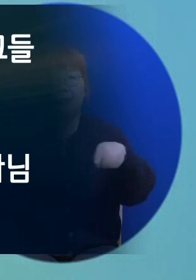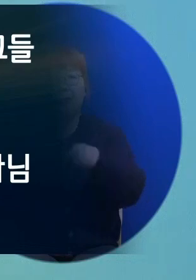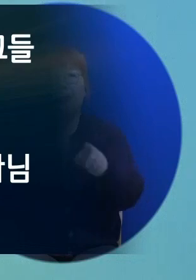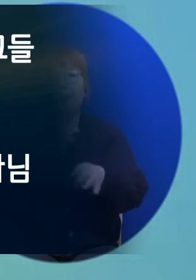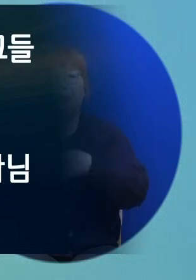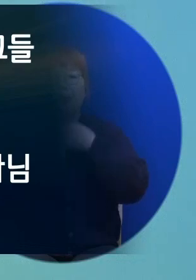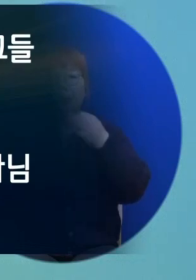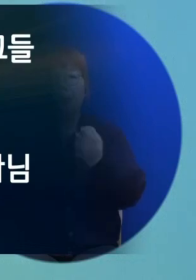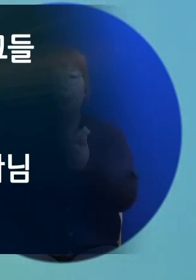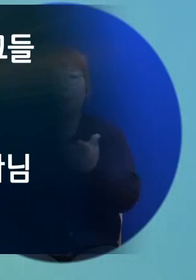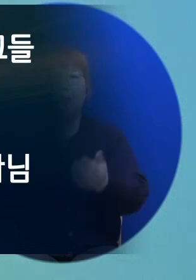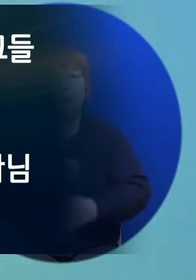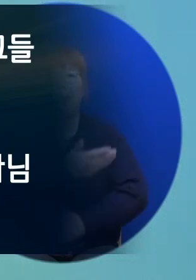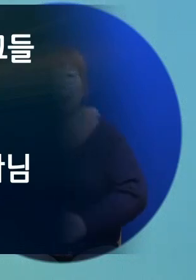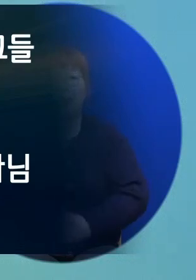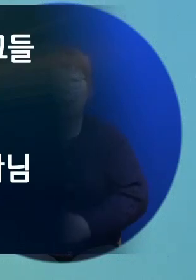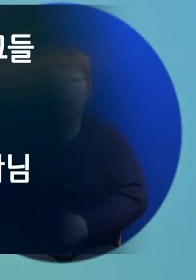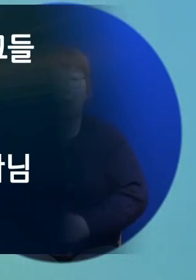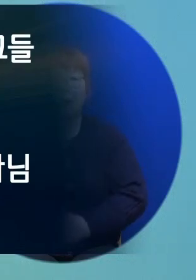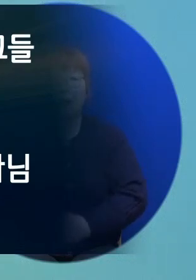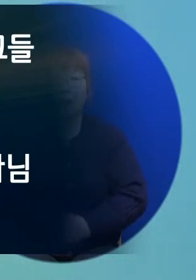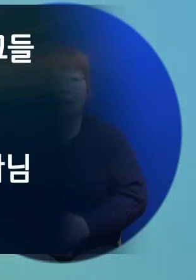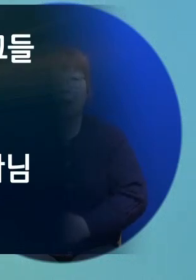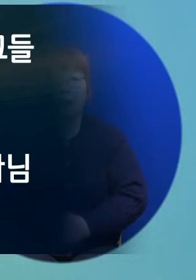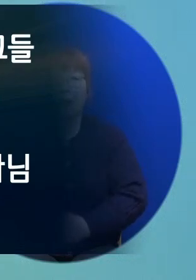읽겠습니다. 그들은 내가